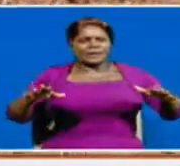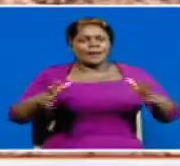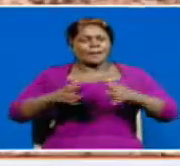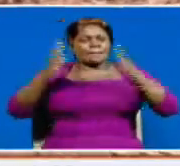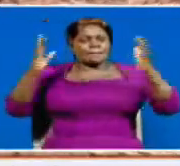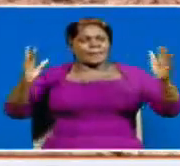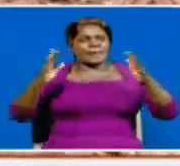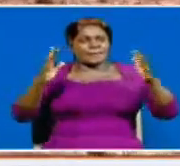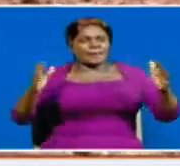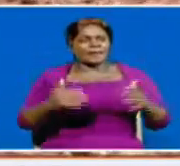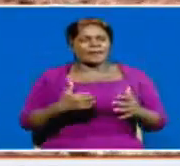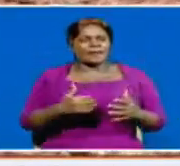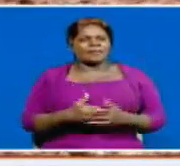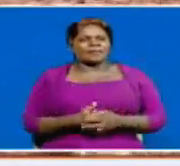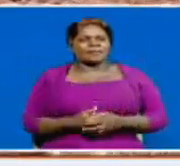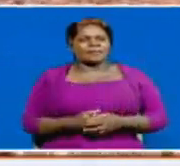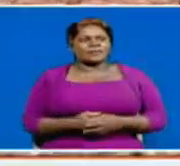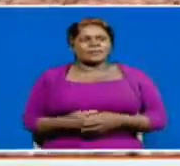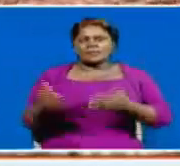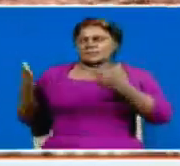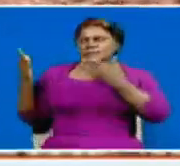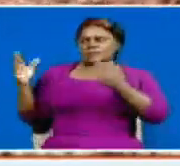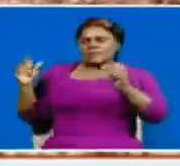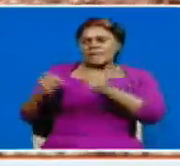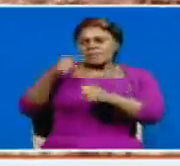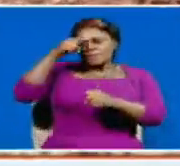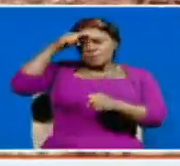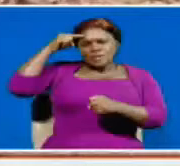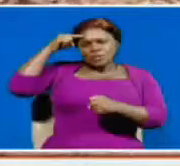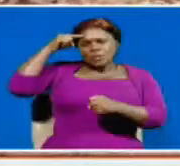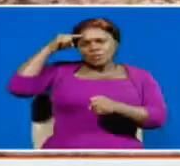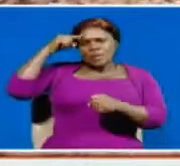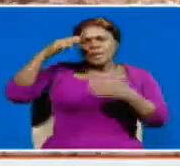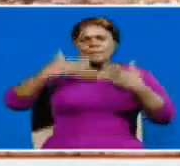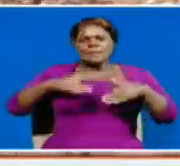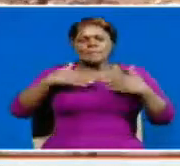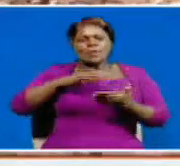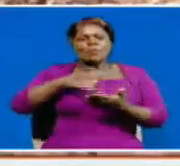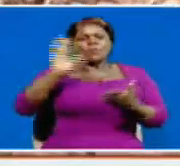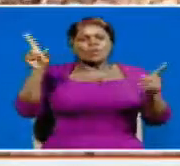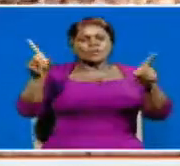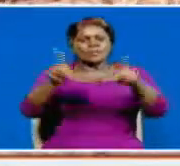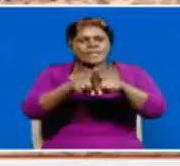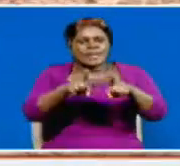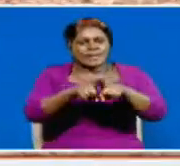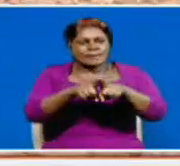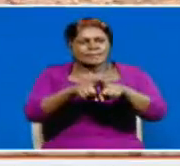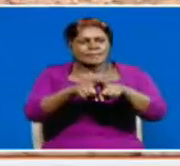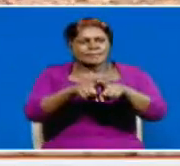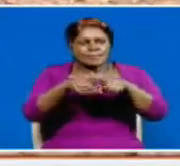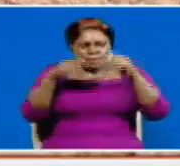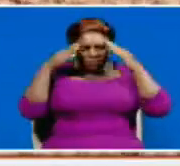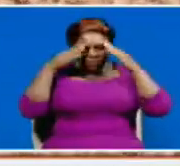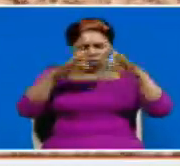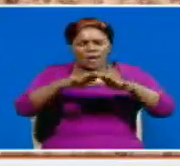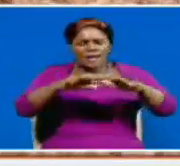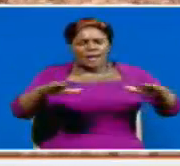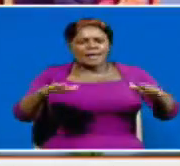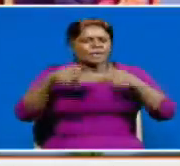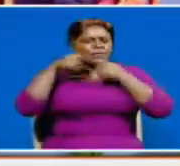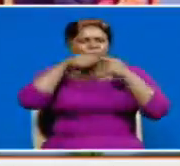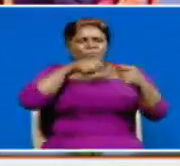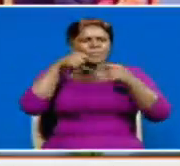pakubwa. Hili linatokana na kuongezeka kwa idadi ya watu na hivyo kuweka makazi kwenye yaliyokuwa mashamba ya